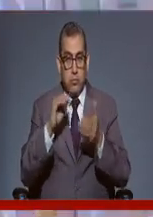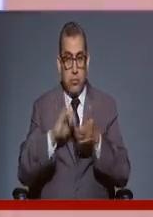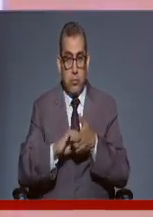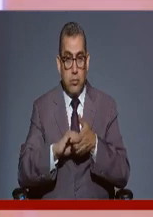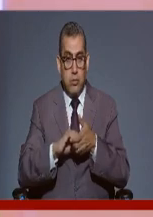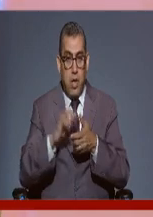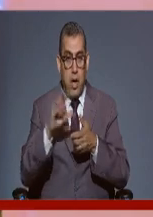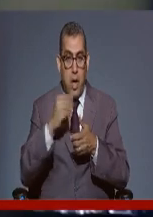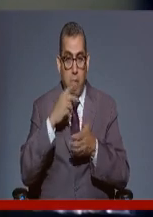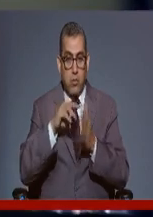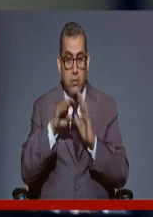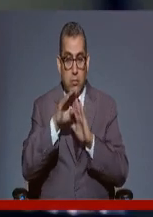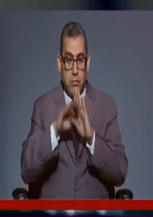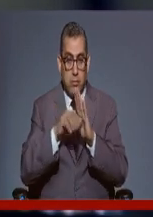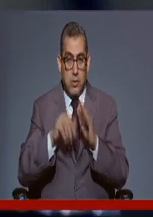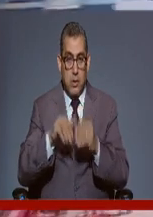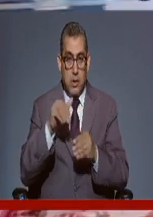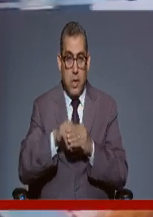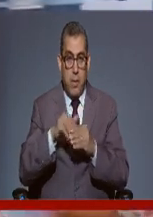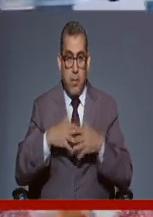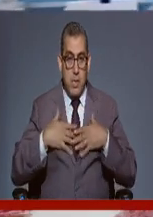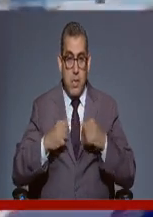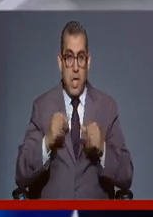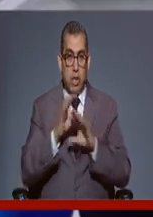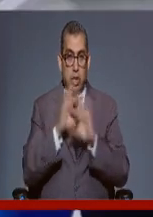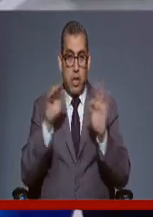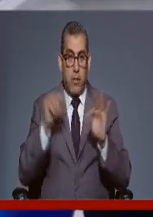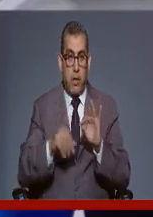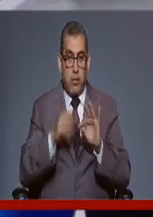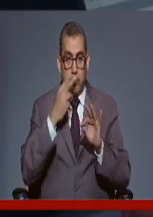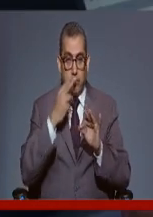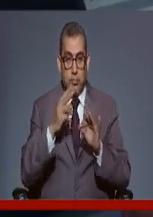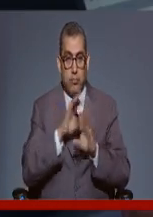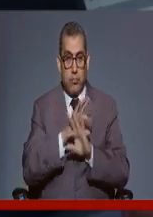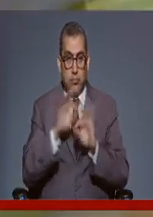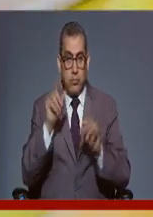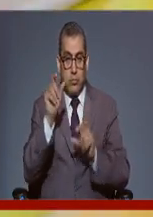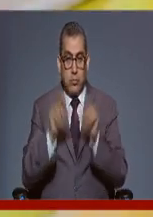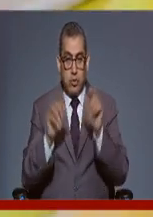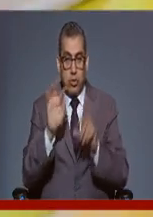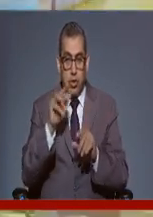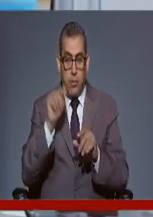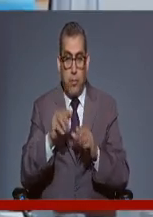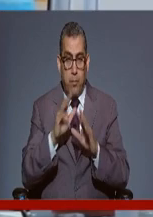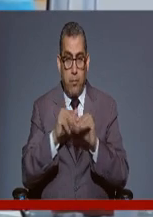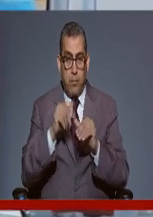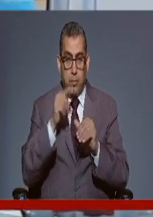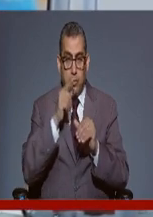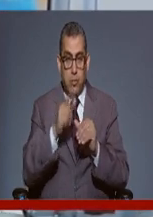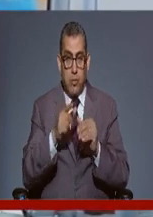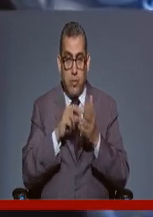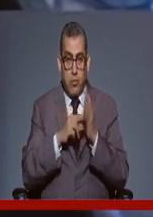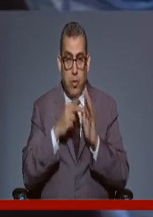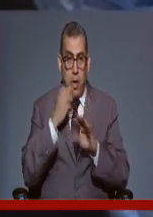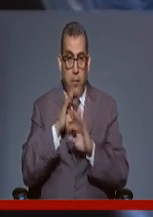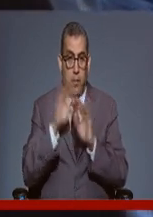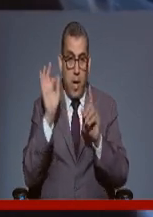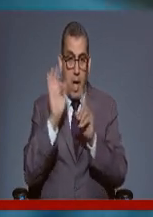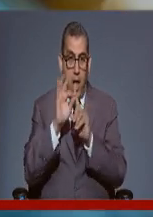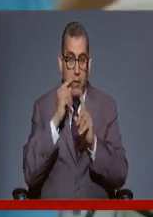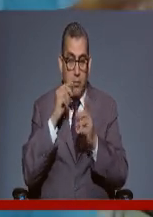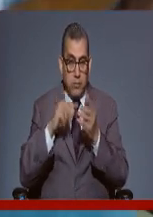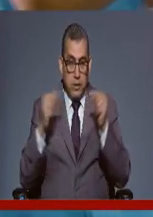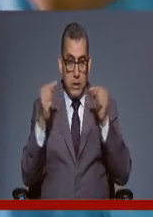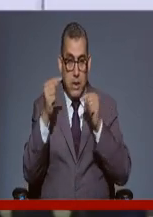اطلاق منظومه التامين الصحي الشامل اللي بتشمل كل فئات الشعب المصري الا انه بدون معالجه ممنهجه للتحديات